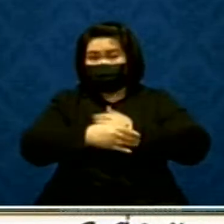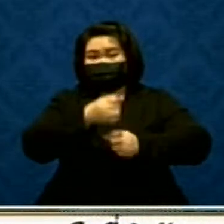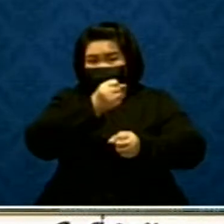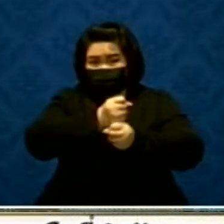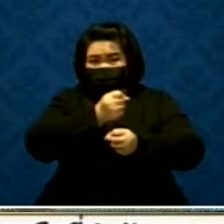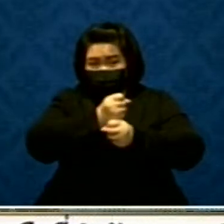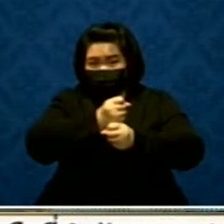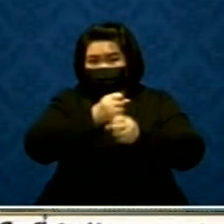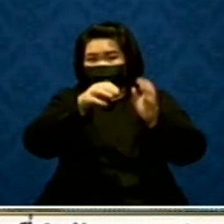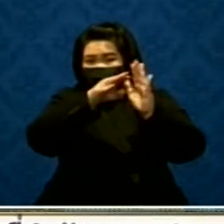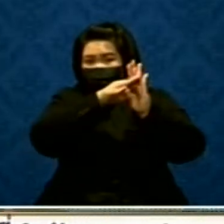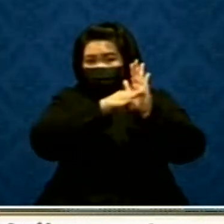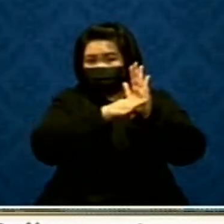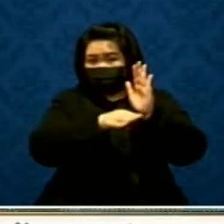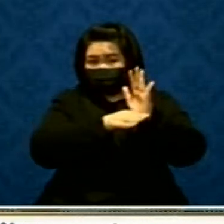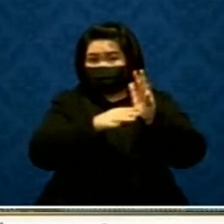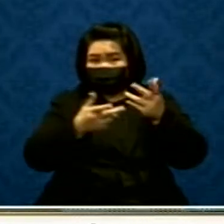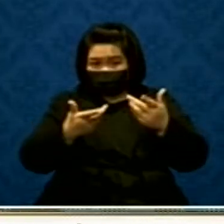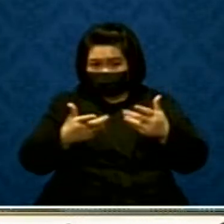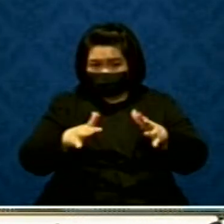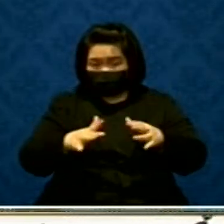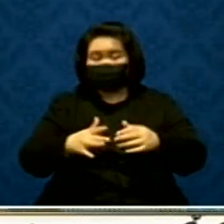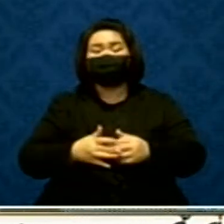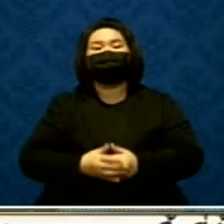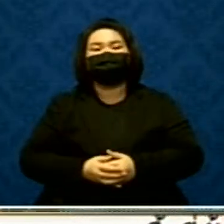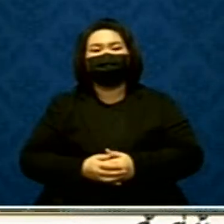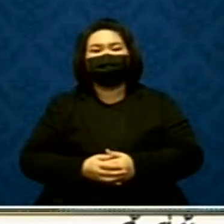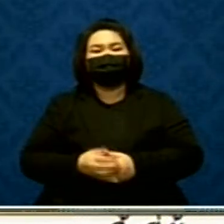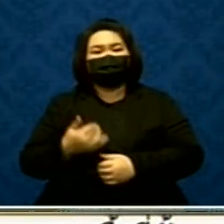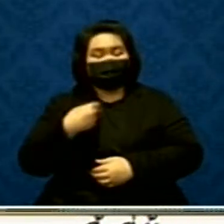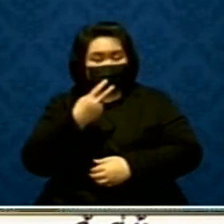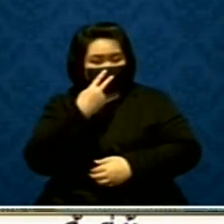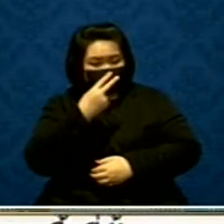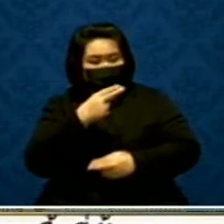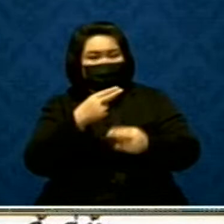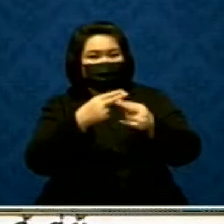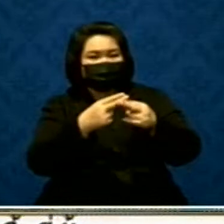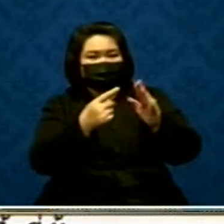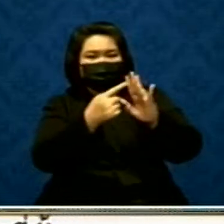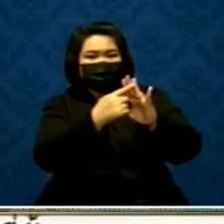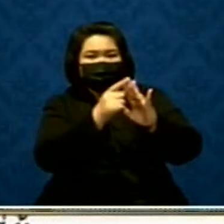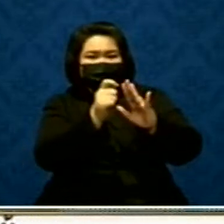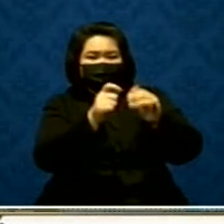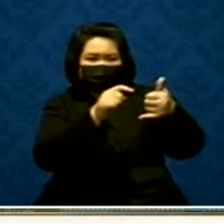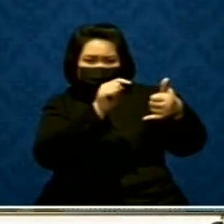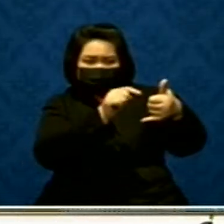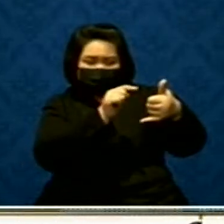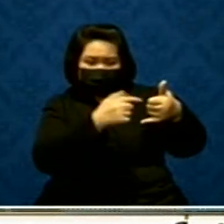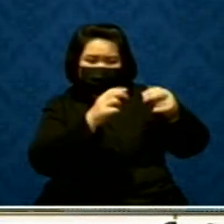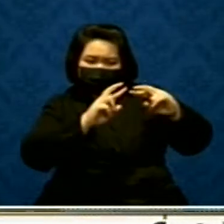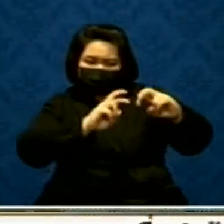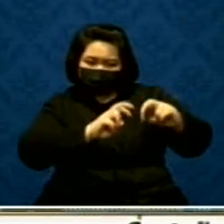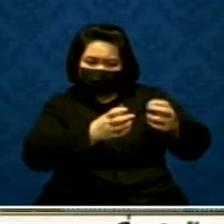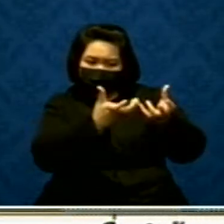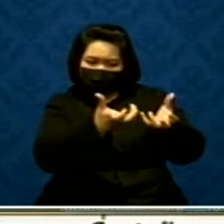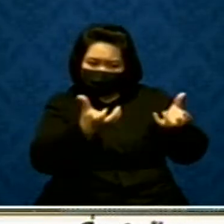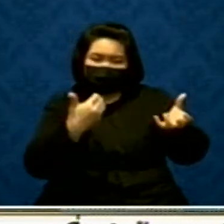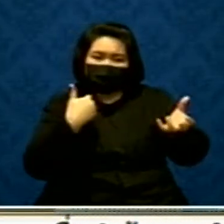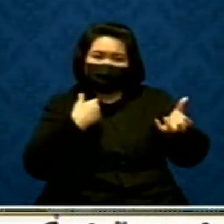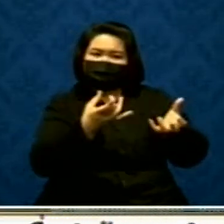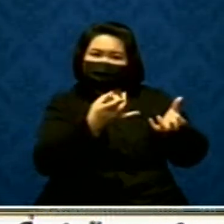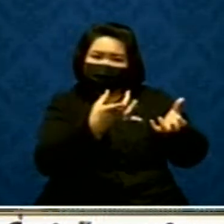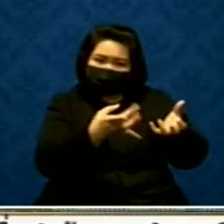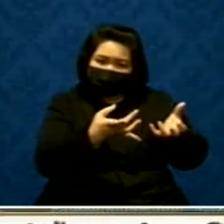ามกระบวนการนะครับคือต้องมีการสืบทรัพย์สินของนายเอนะครับมีการตั้งเจ้าพนักงานบังคับค